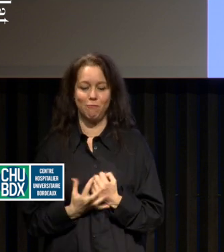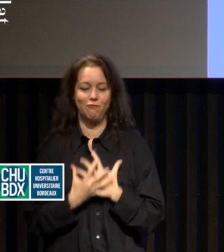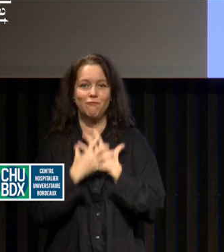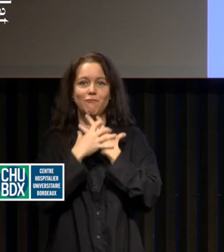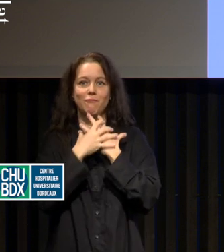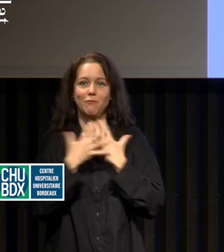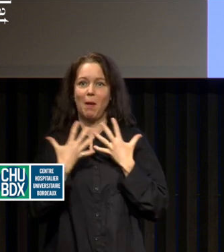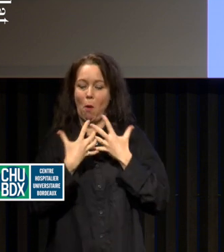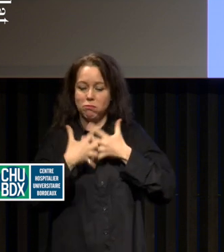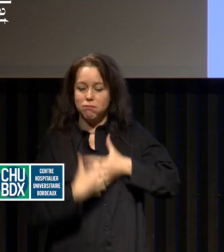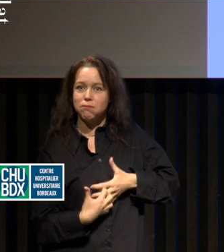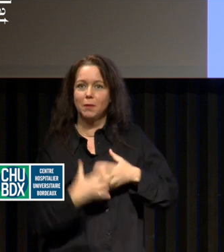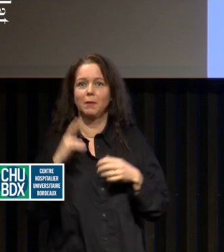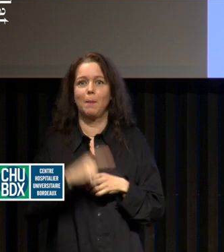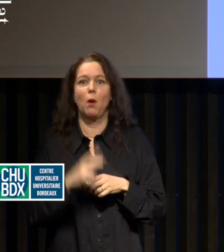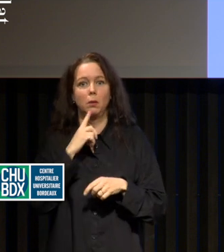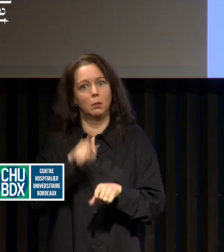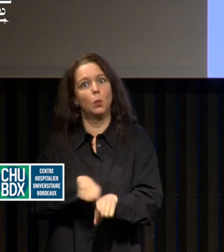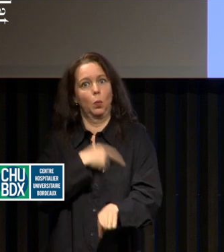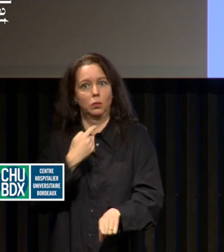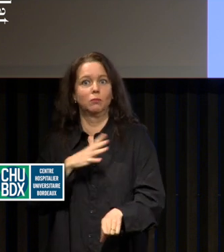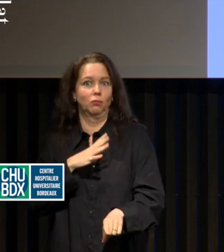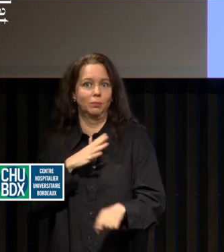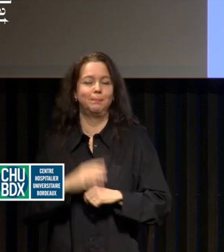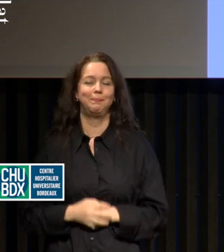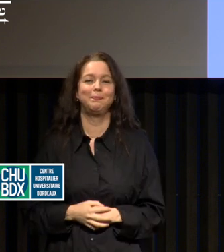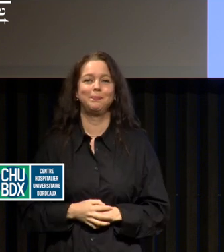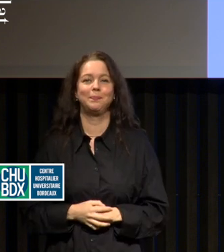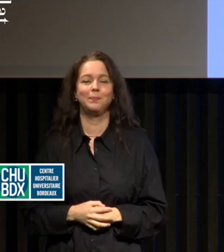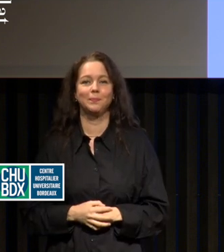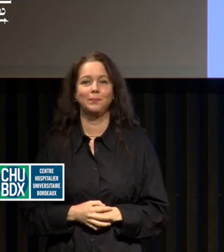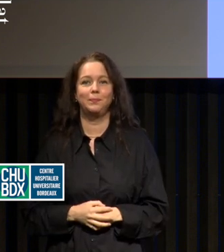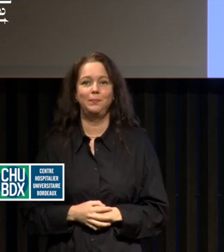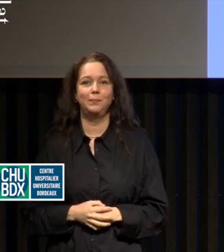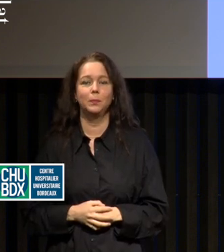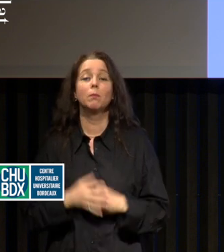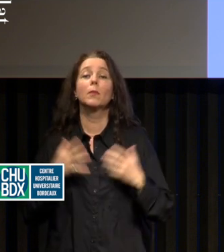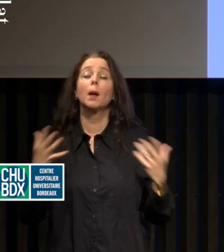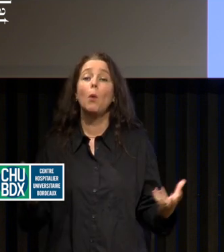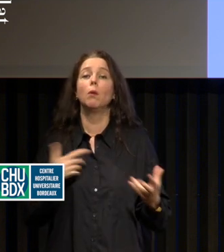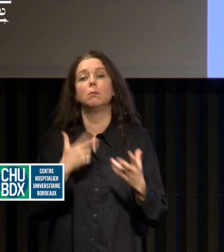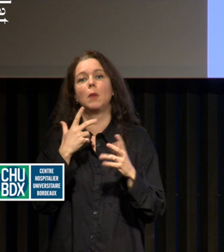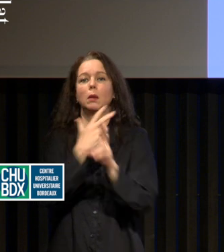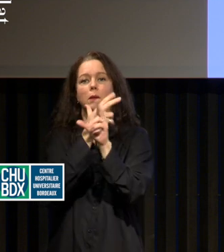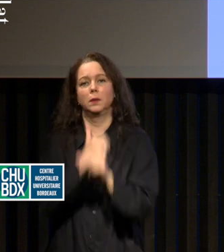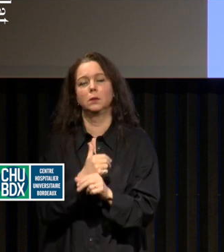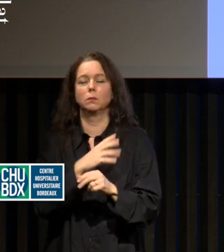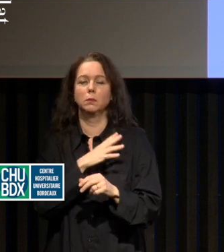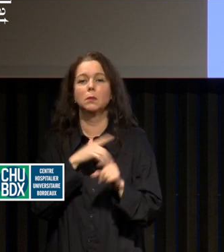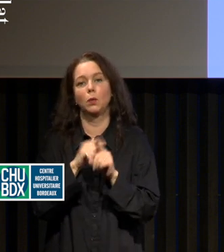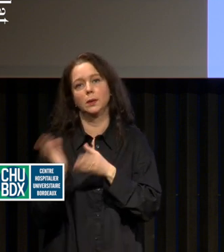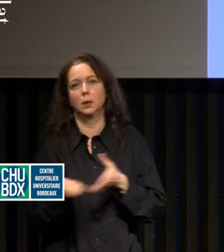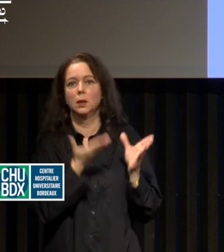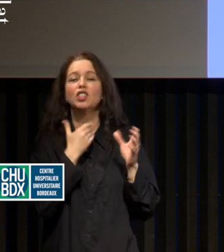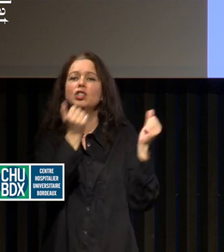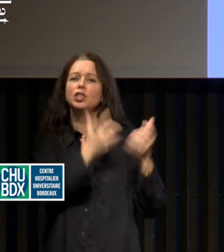et pour chacun d'entre vous, depuis très très longtemps. Alors, c'est pour vous planter le décor, il y a quelques données chiffrées sur le microbiote